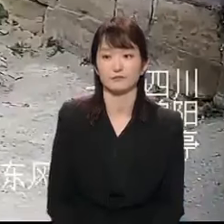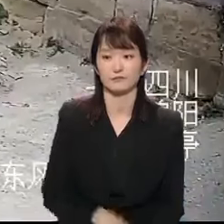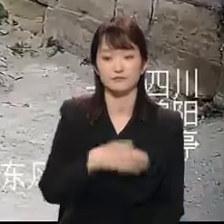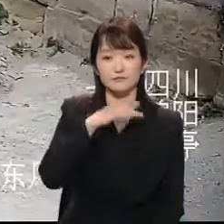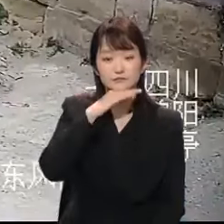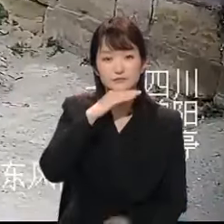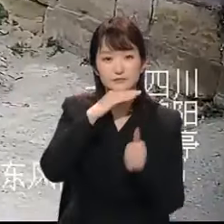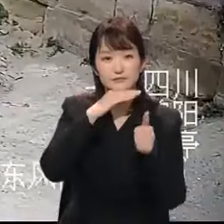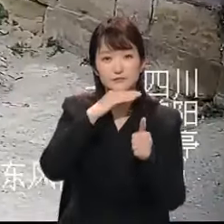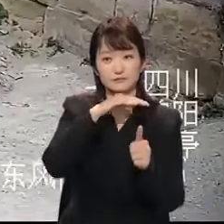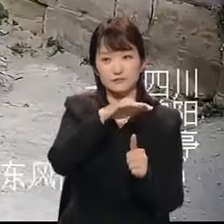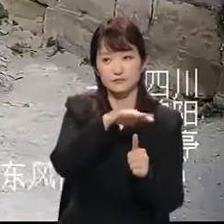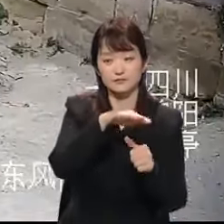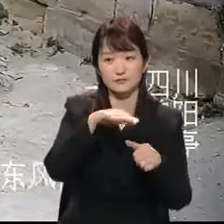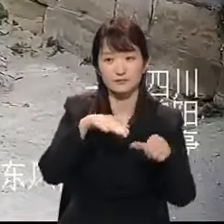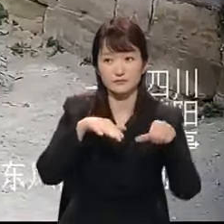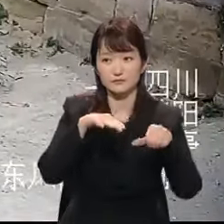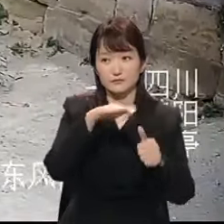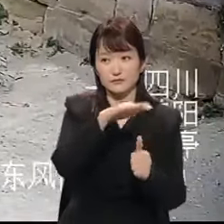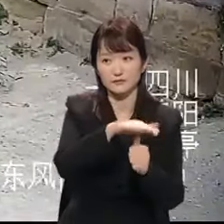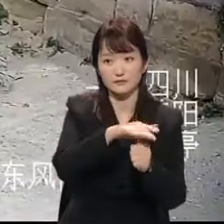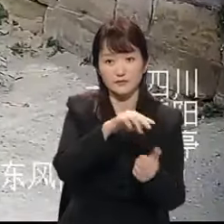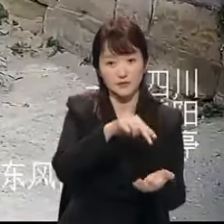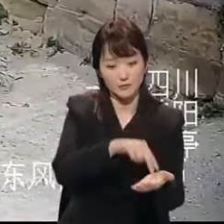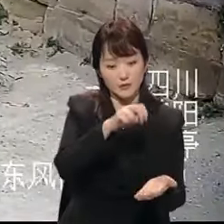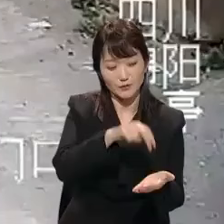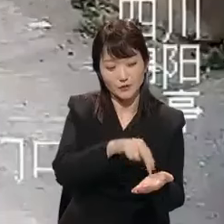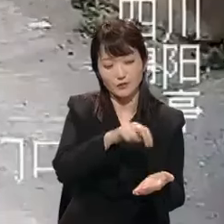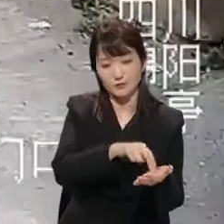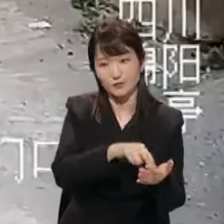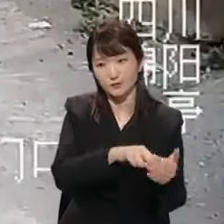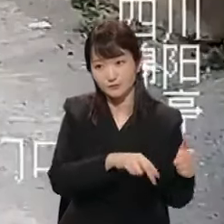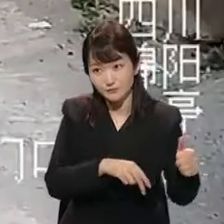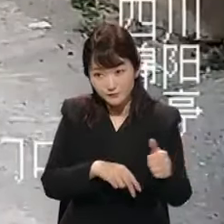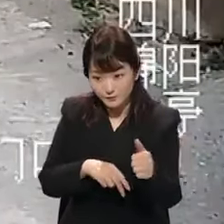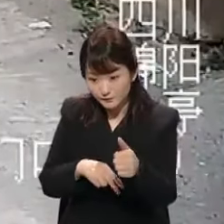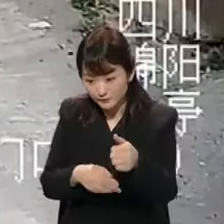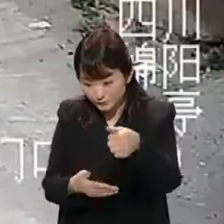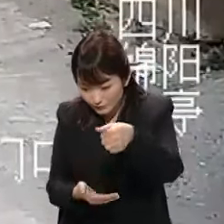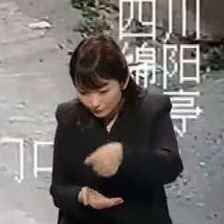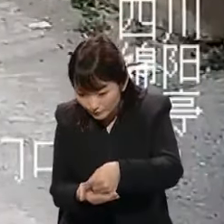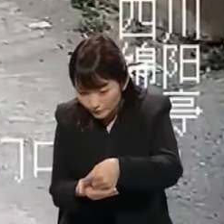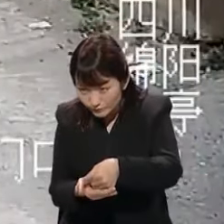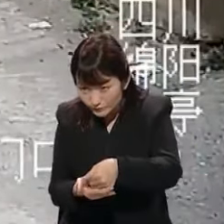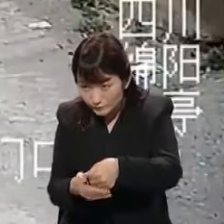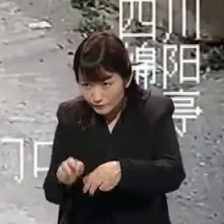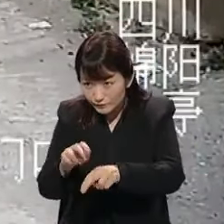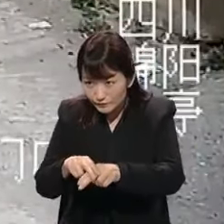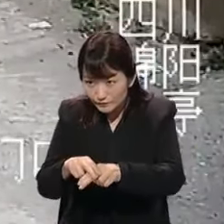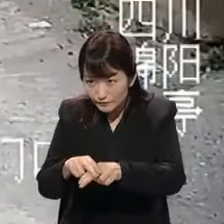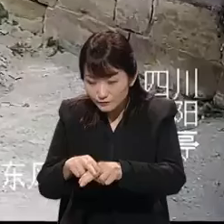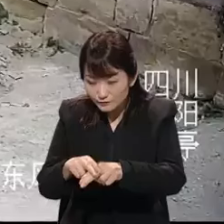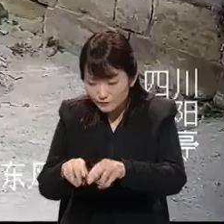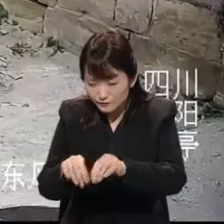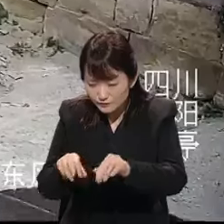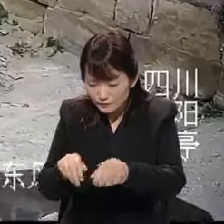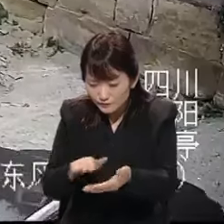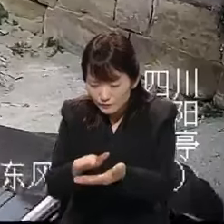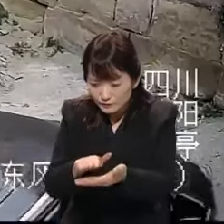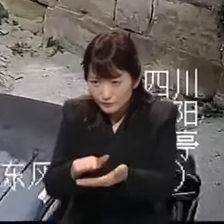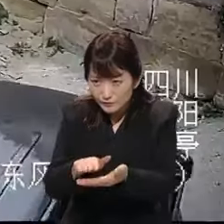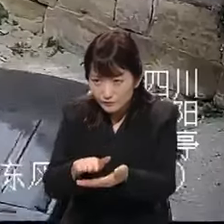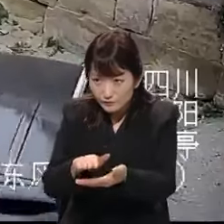5살 된 꼬마아이가 펄쩍펄쩍 뛰어서 나옵니다. 그리고 납작 수그리고 앉아서 흥거리를 하죠.